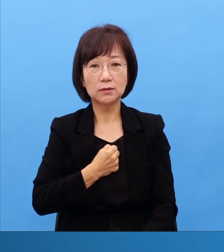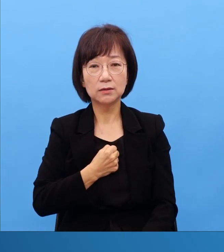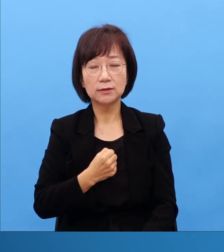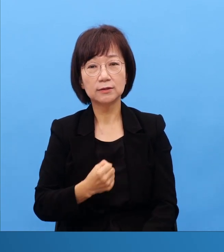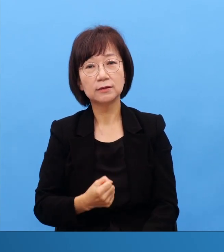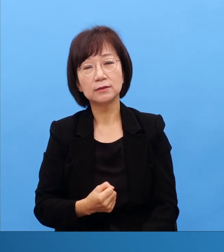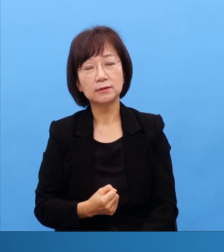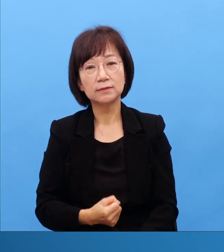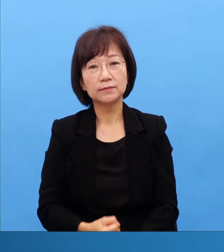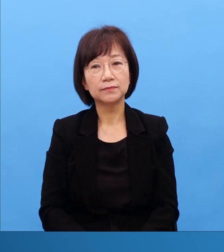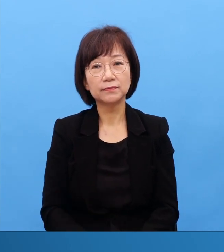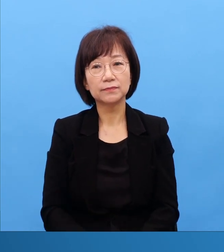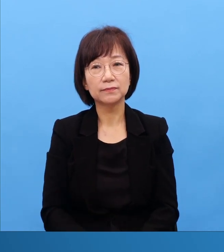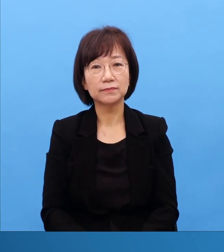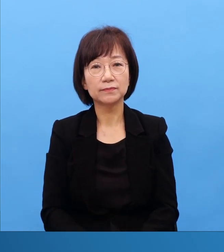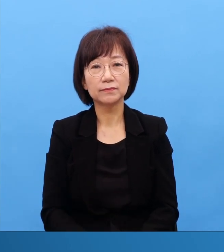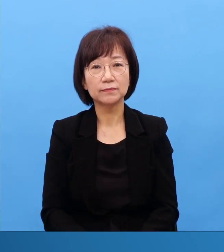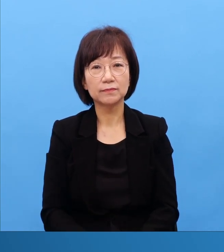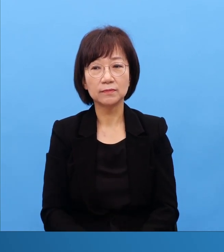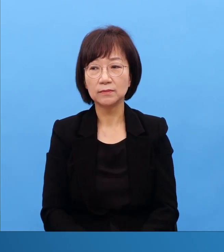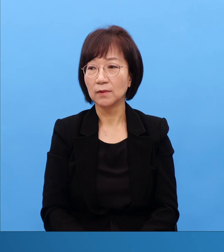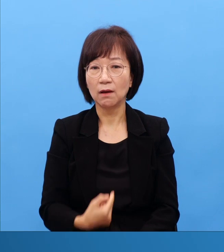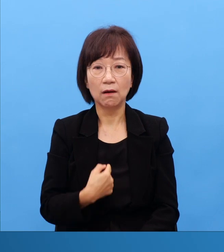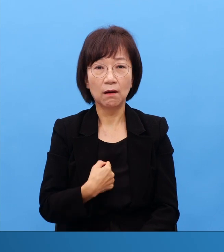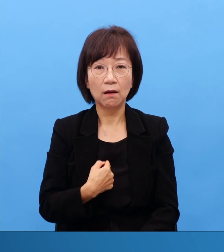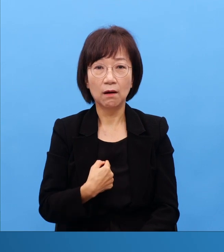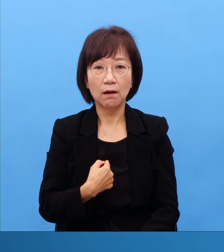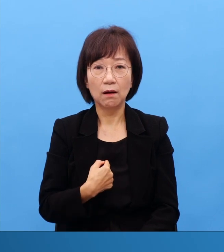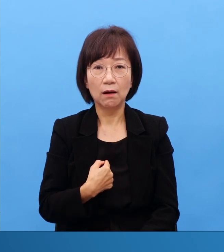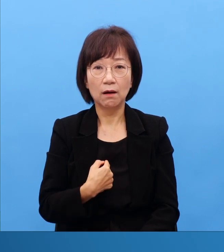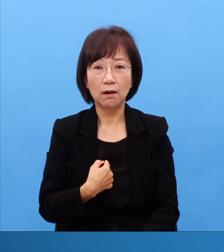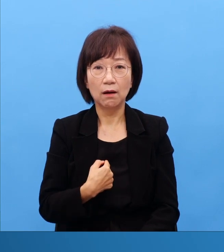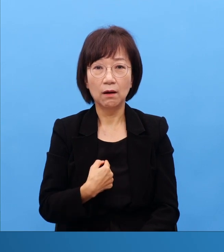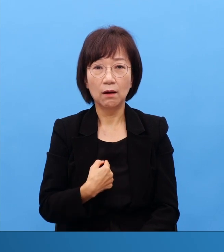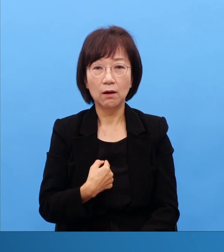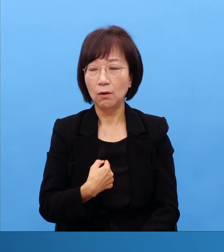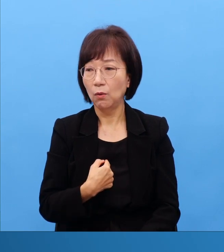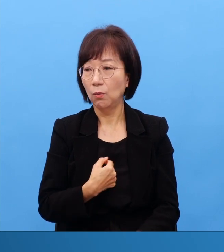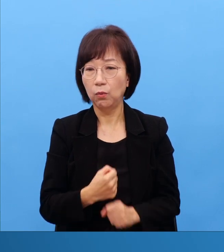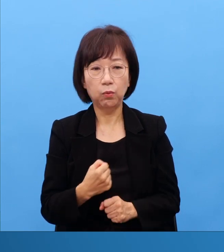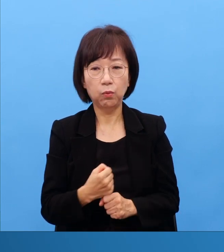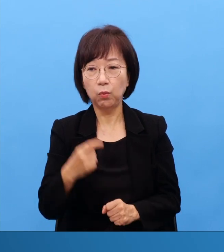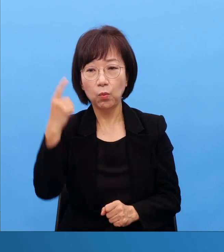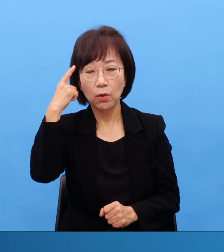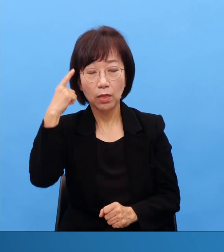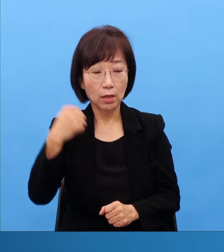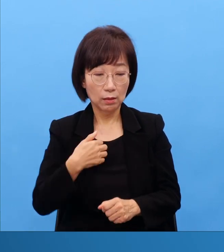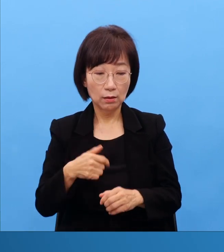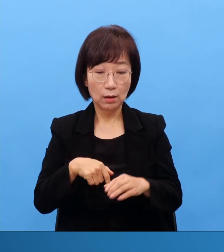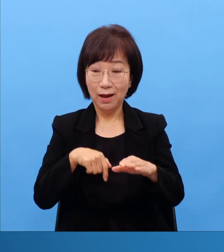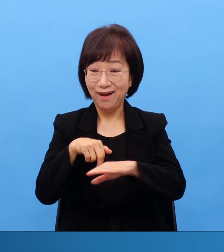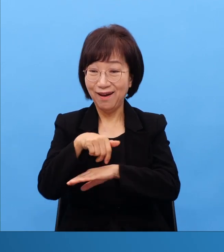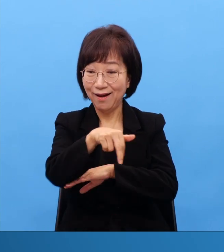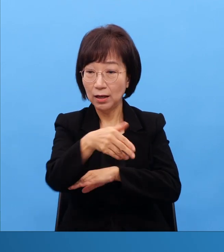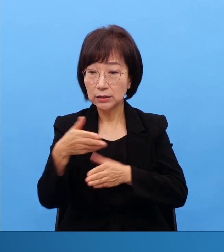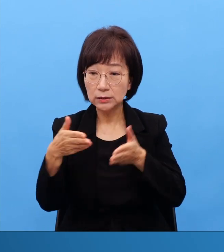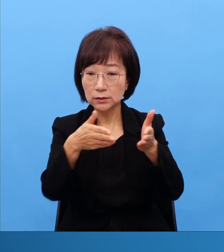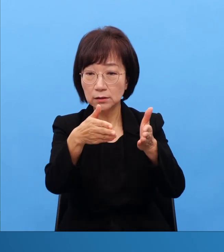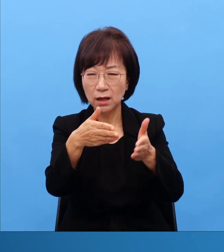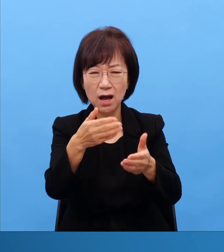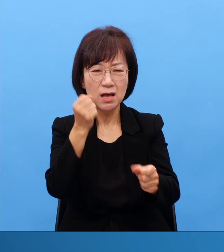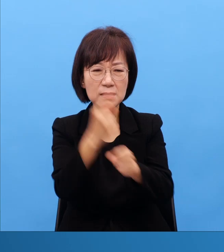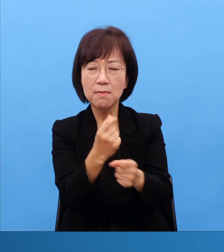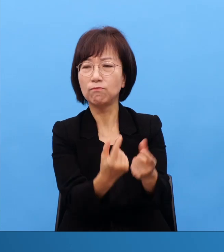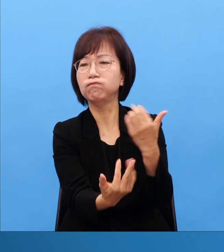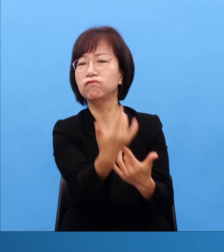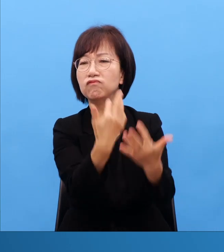이게 어떻게 되지? 하는 순간 내가 나가는 길에 불이 꽉 쌓이는 거예요. And in that split second, I was consumed with thoughts of what